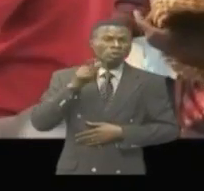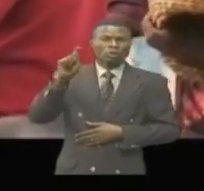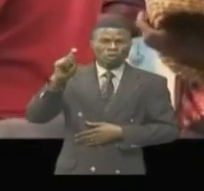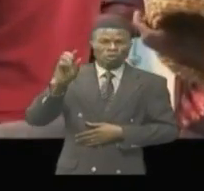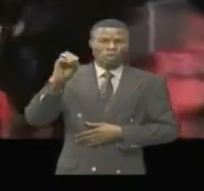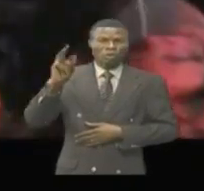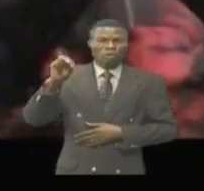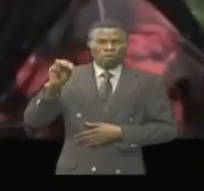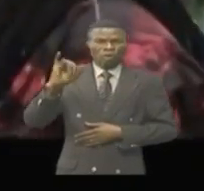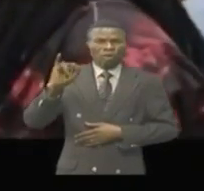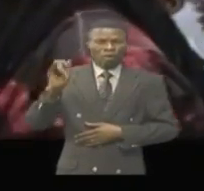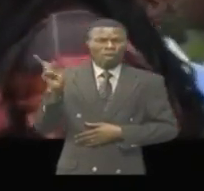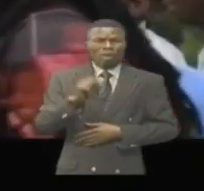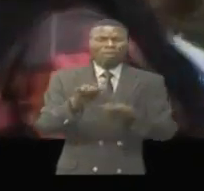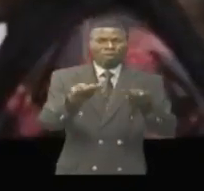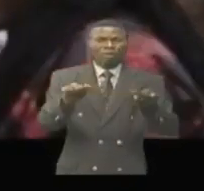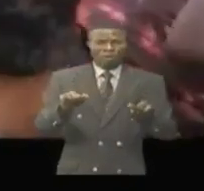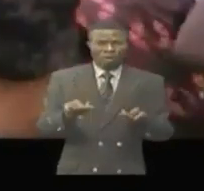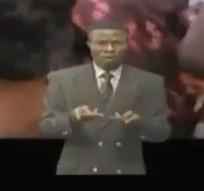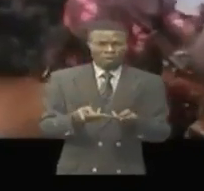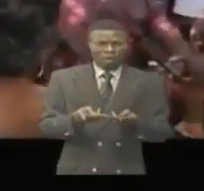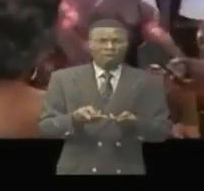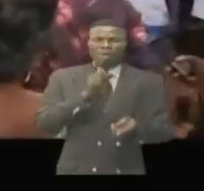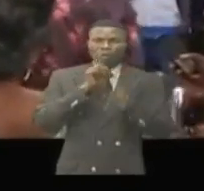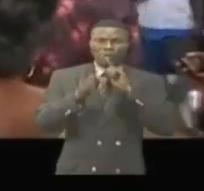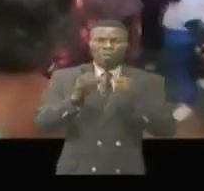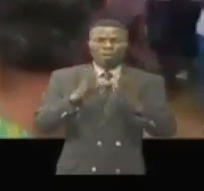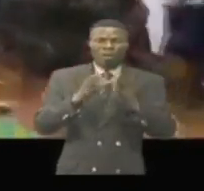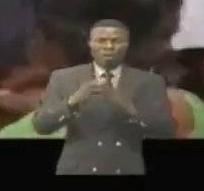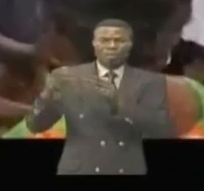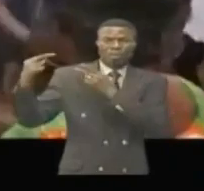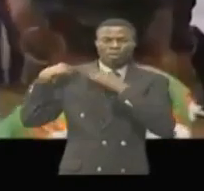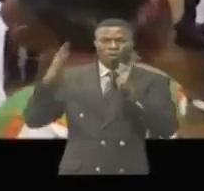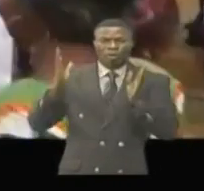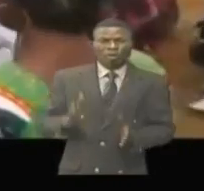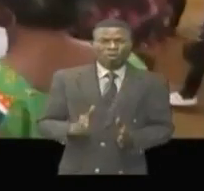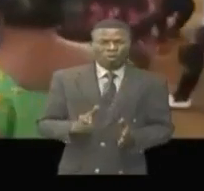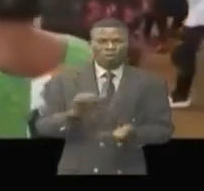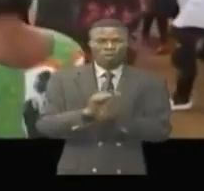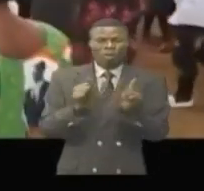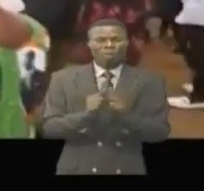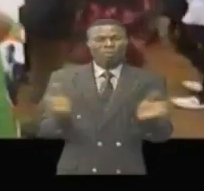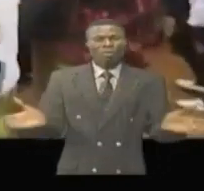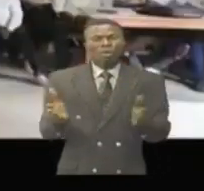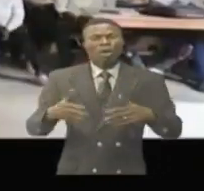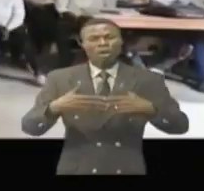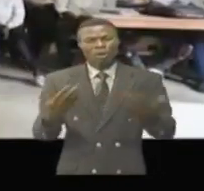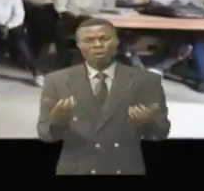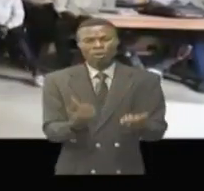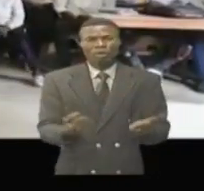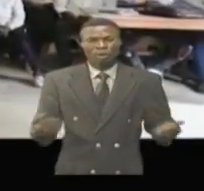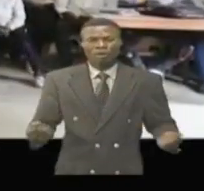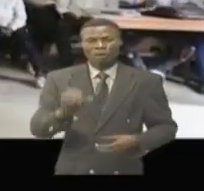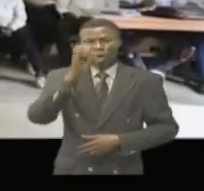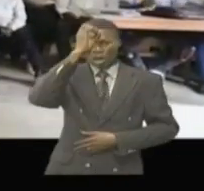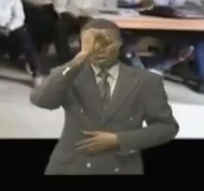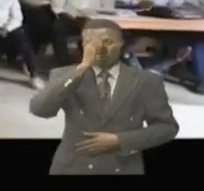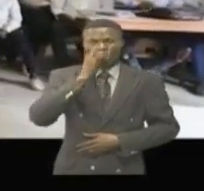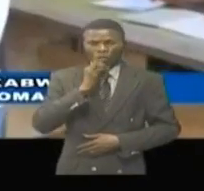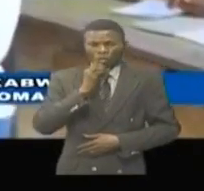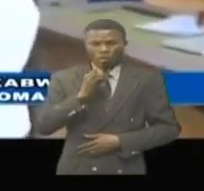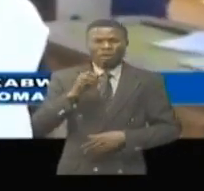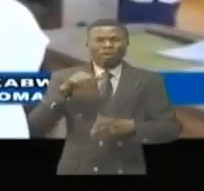rendu dans un orphelinat où il a échangé avec les responsables sur les mesures d'encadrement des enfants orphelins trouvés sur